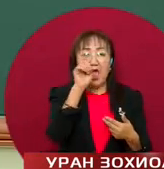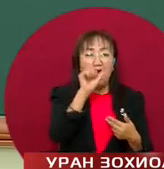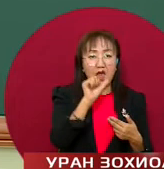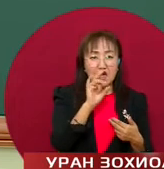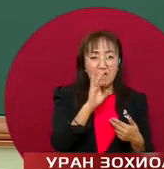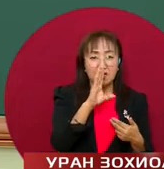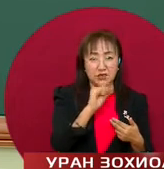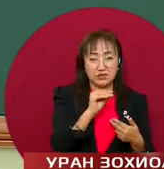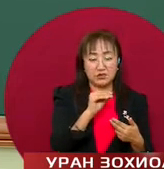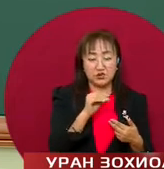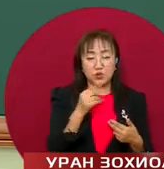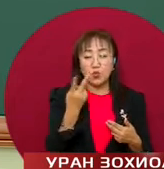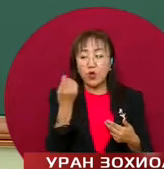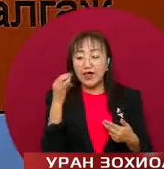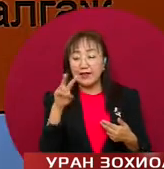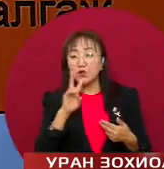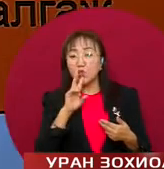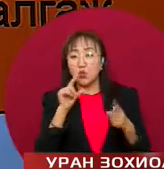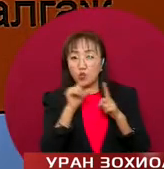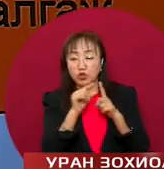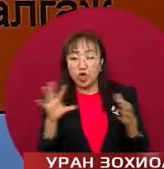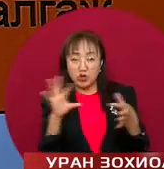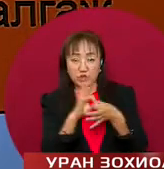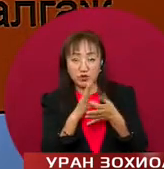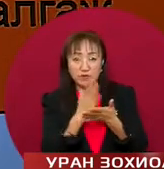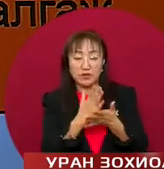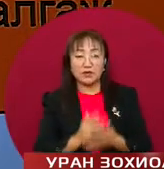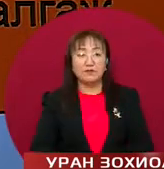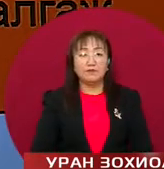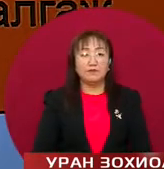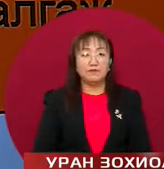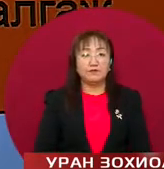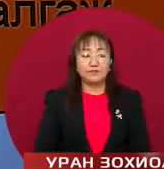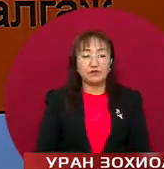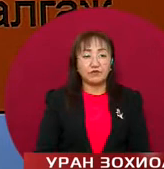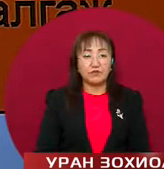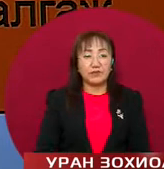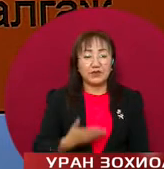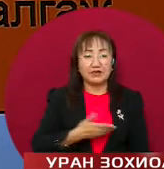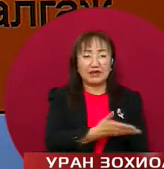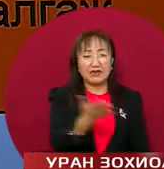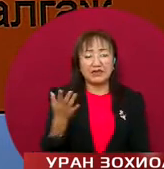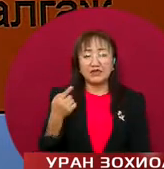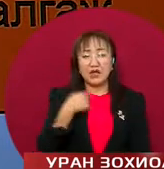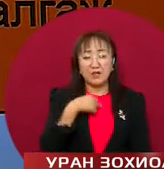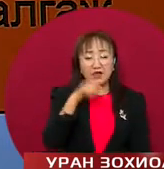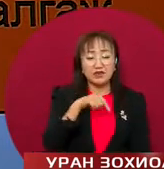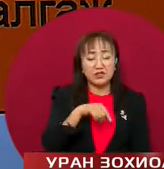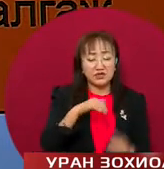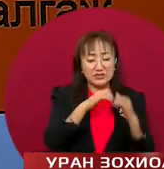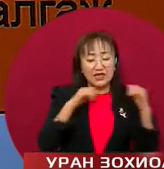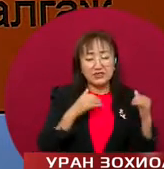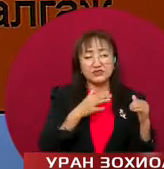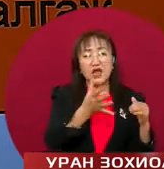үгтэй холбогдож байна. За тэгвэл дараагийн үгэлбэр. Та нар минь намайг эндээс салгаж аваач